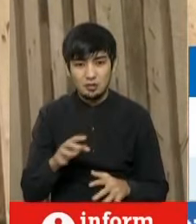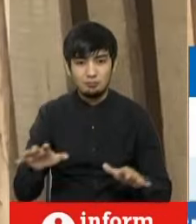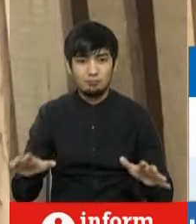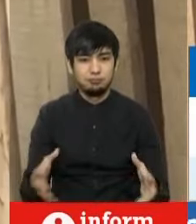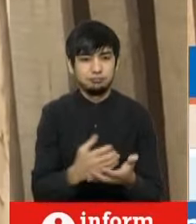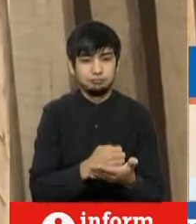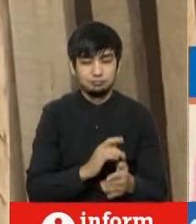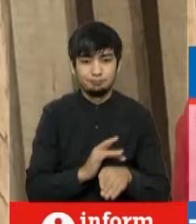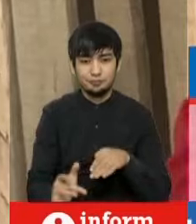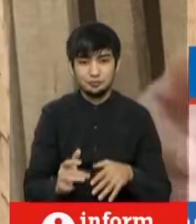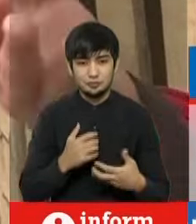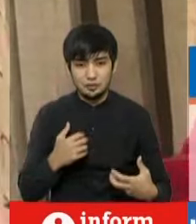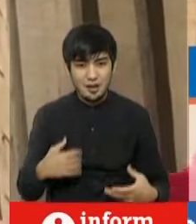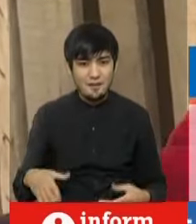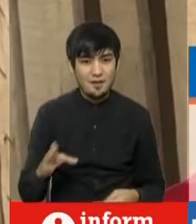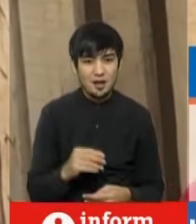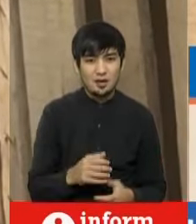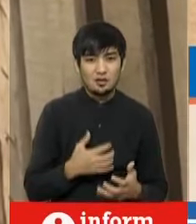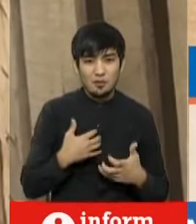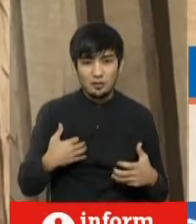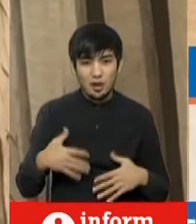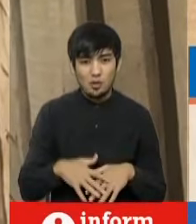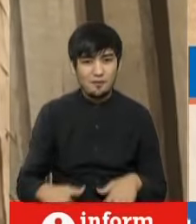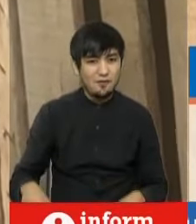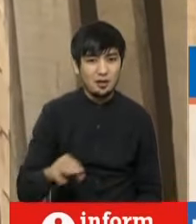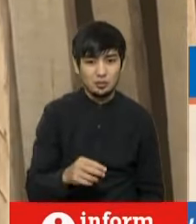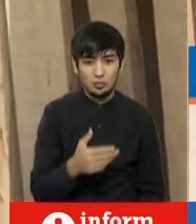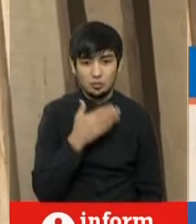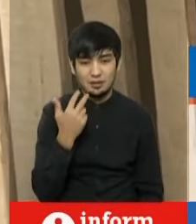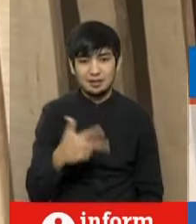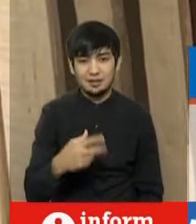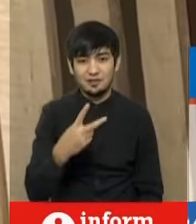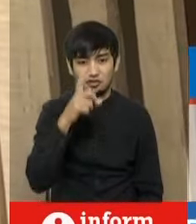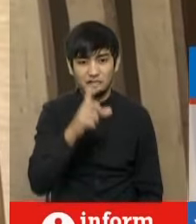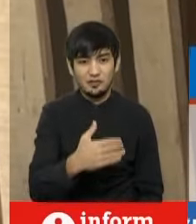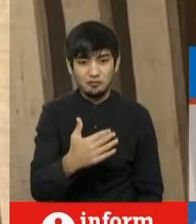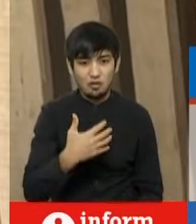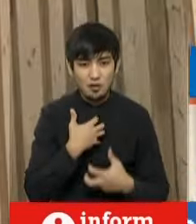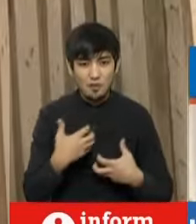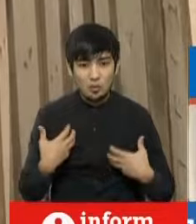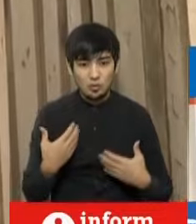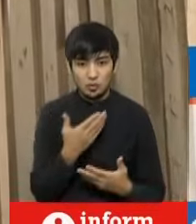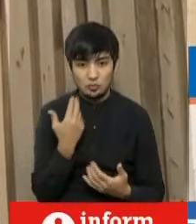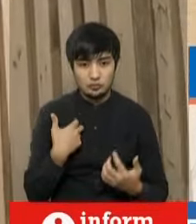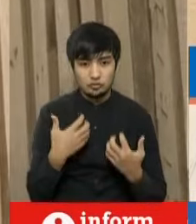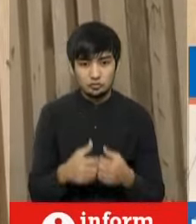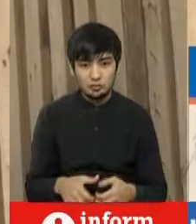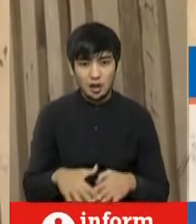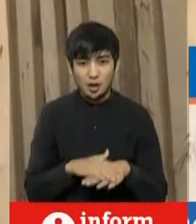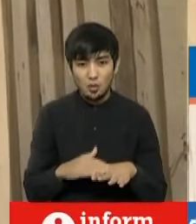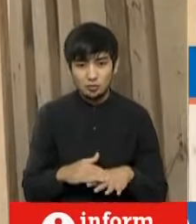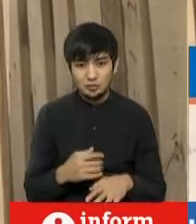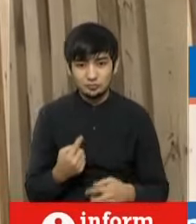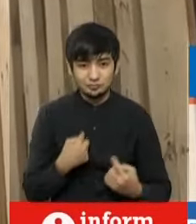малды. Барса жұрттың бәрінің халықтың малы жоқ. 32 адамның малы жоқ болып тұр ғой есептегенде. Қара халық